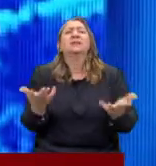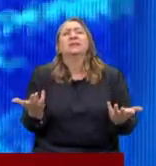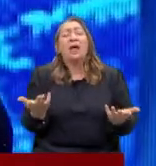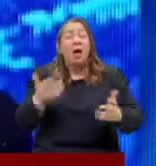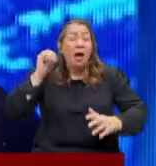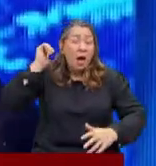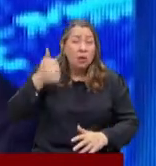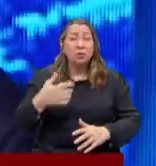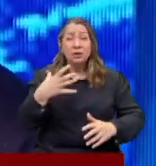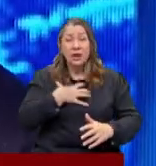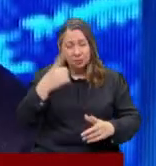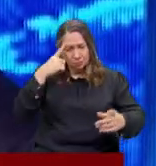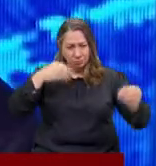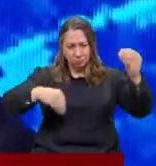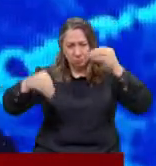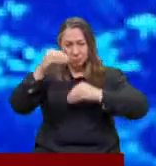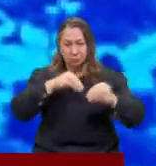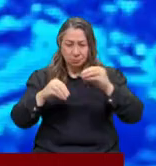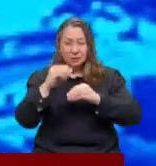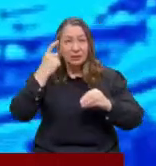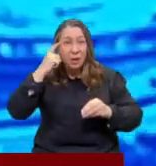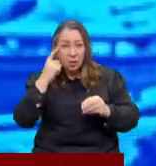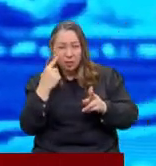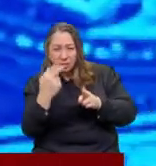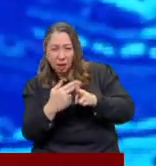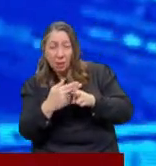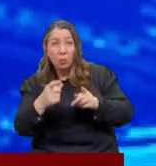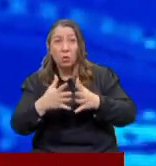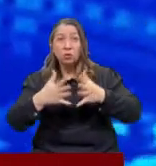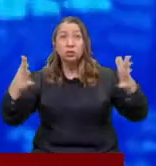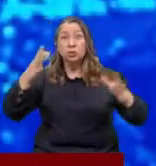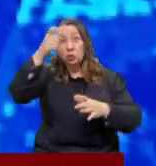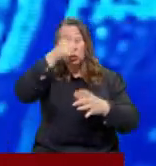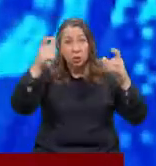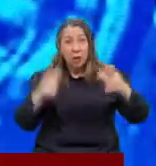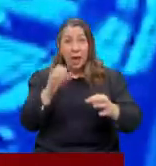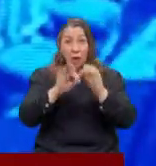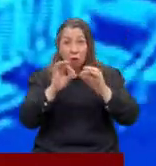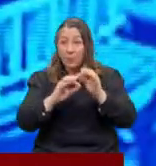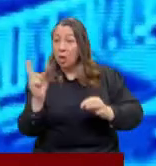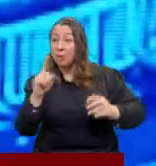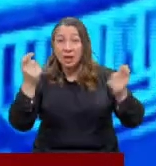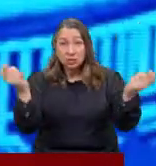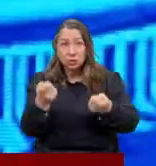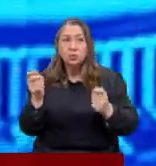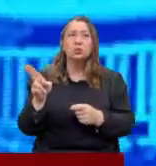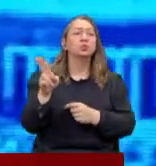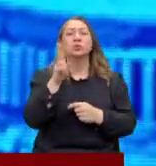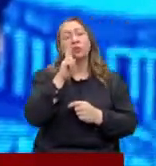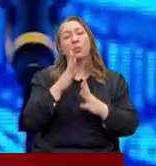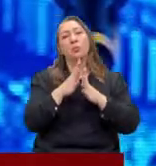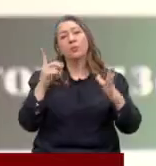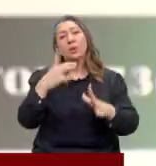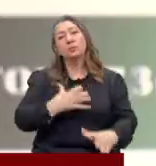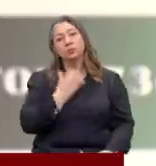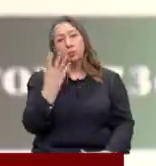gün kendi kafanızda uydurduğunuz teorileri test ederek bu koskoca ülkenin ekonomisini yönetmeye çalışırsanız sonu büyük bir